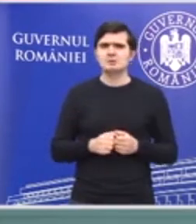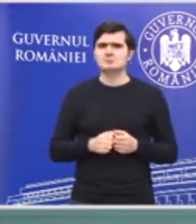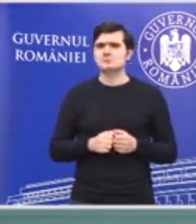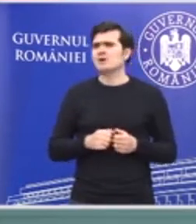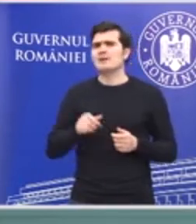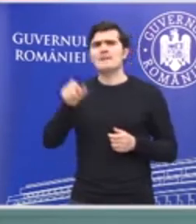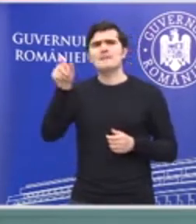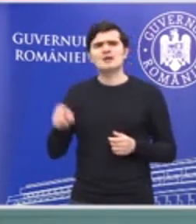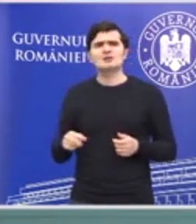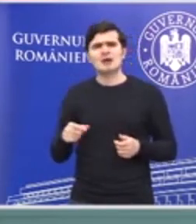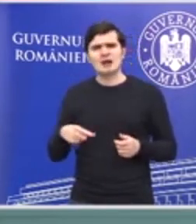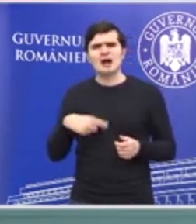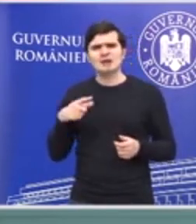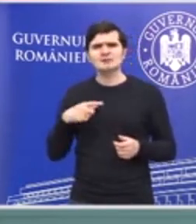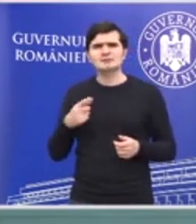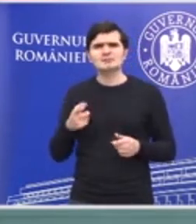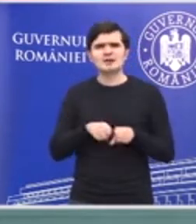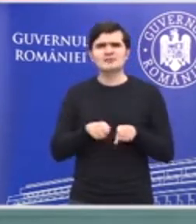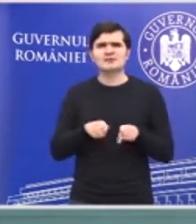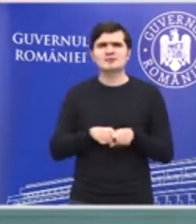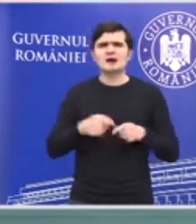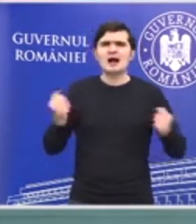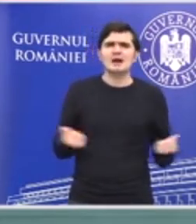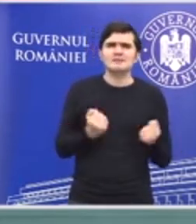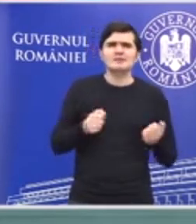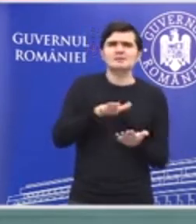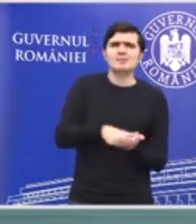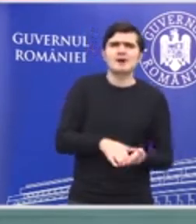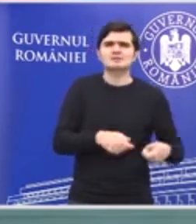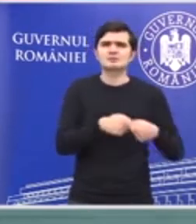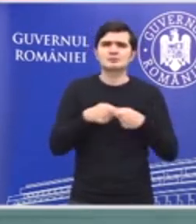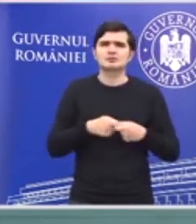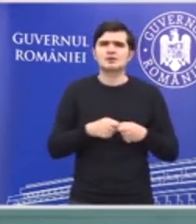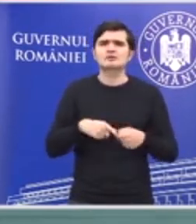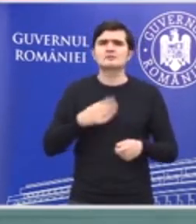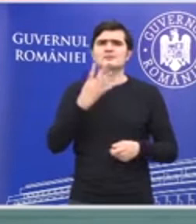parte din infrastructura critică, din activitățile esențiale,